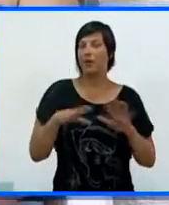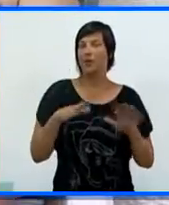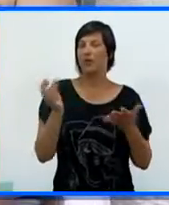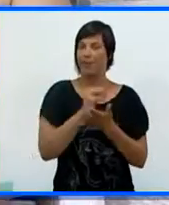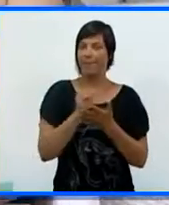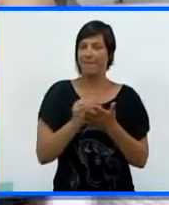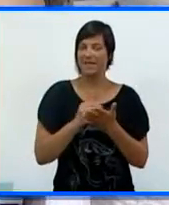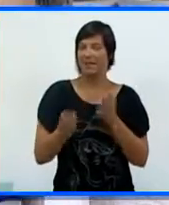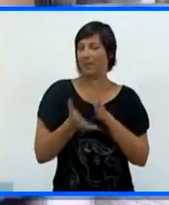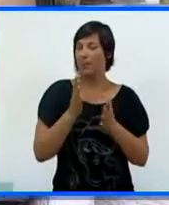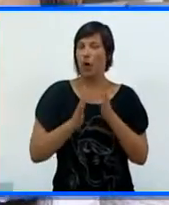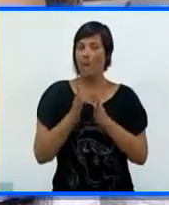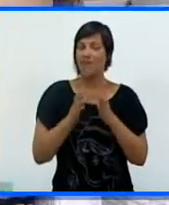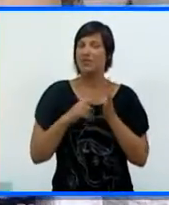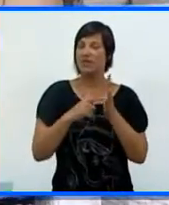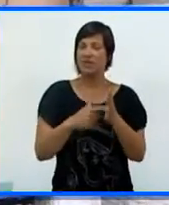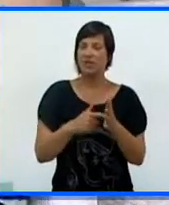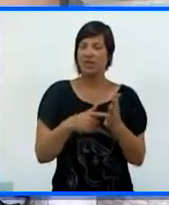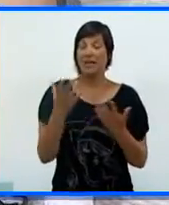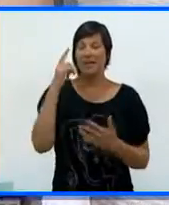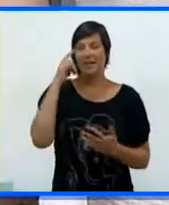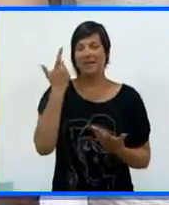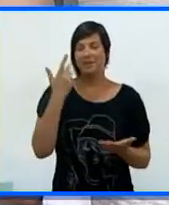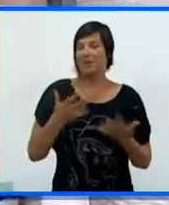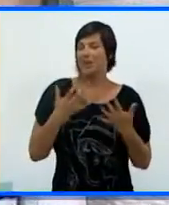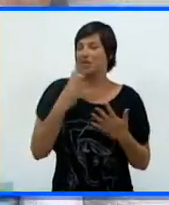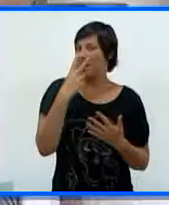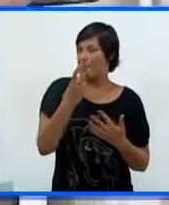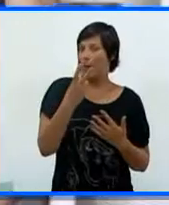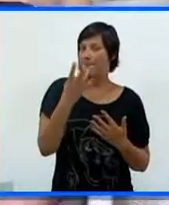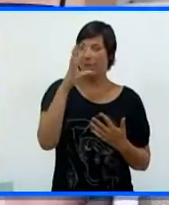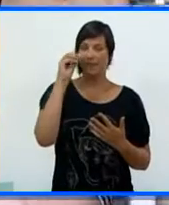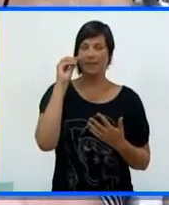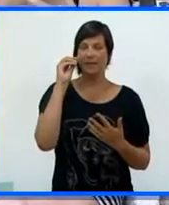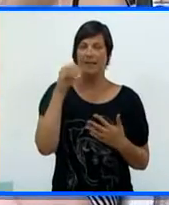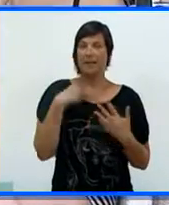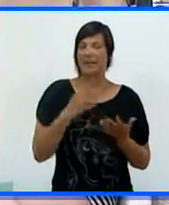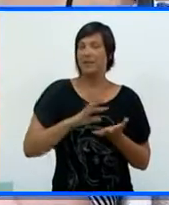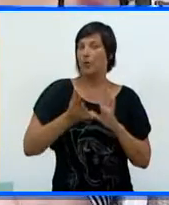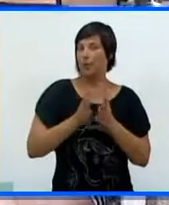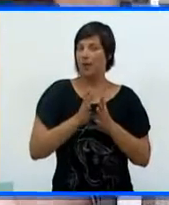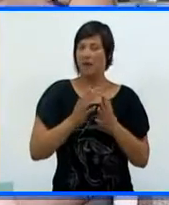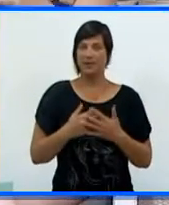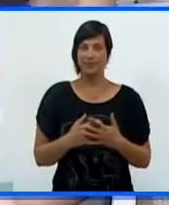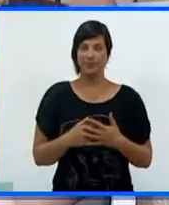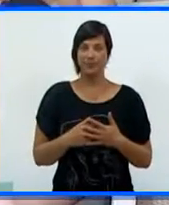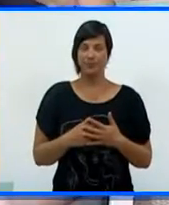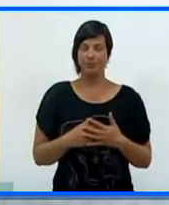bi pisali kad bi on objasnio kako se to pokaže, ali ne znam, meni je nekako lakše vizualno popamtiti pa onda to